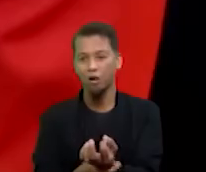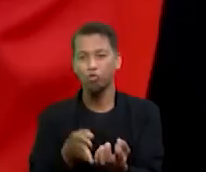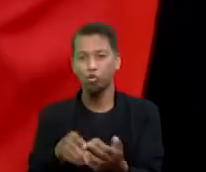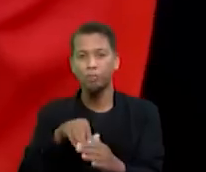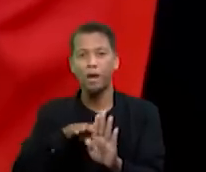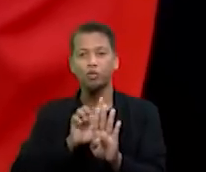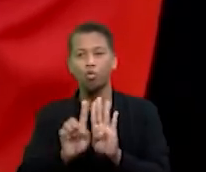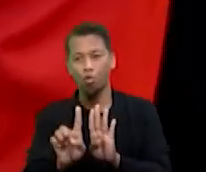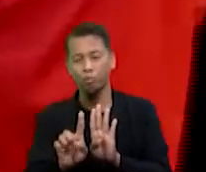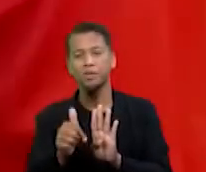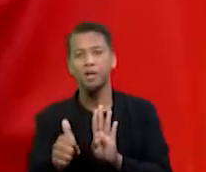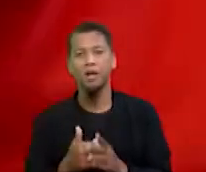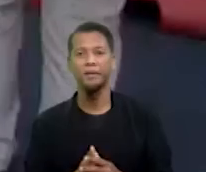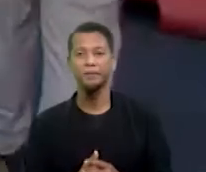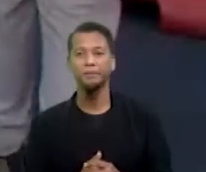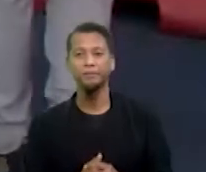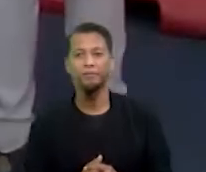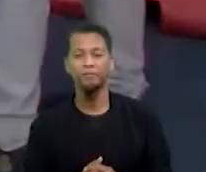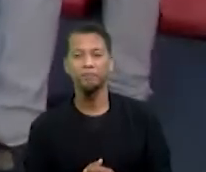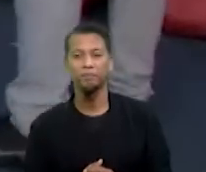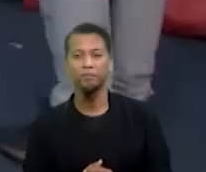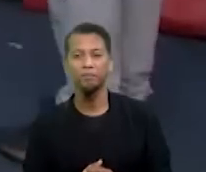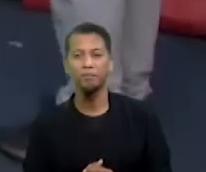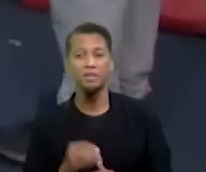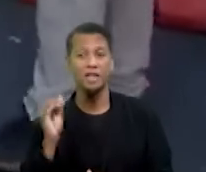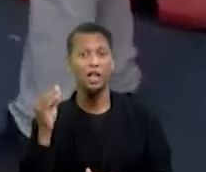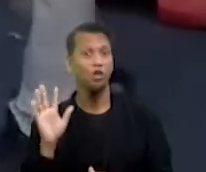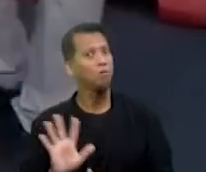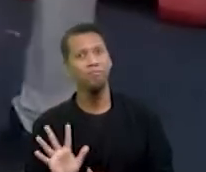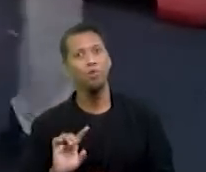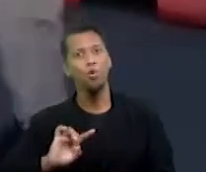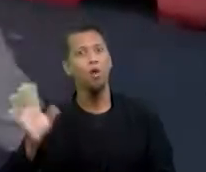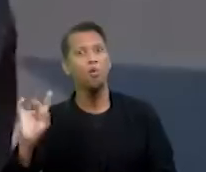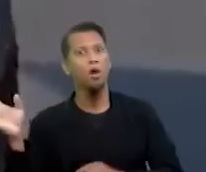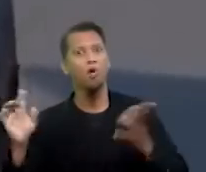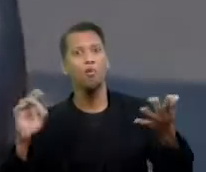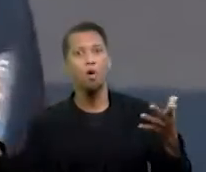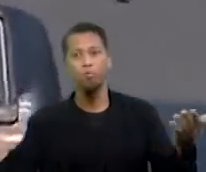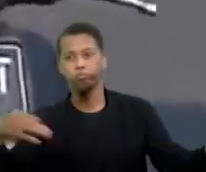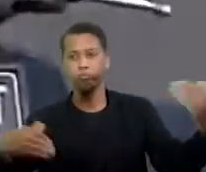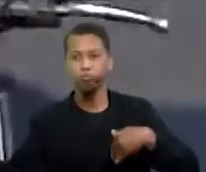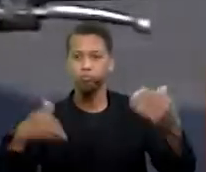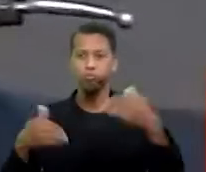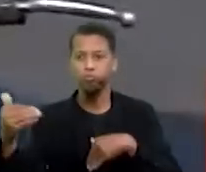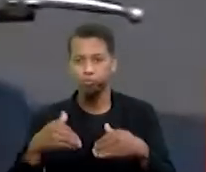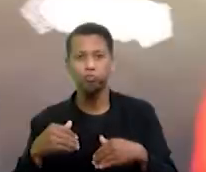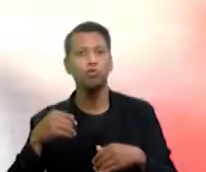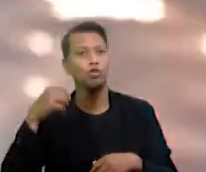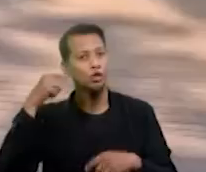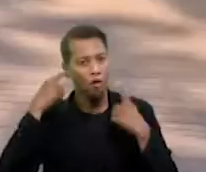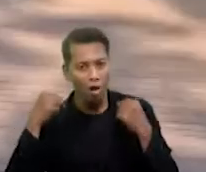Ancol. Tak hanya dari Jakarta, sejumlah penonton juga datang dari luar Pulau Jawa seperti Sumatera hingga